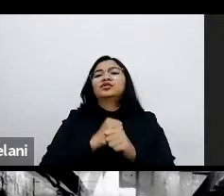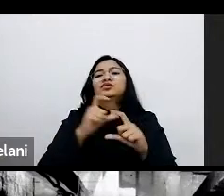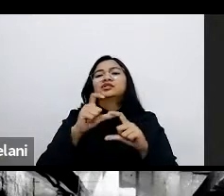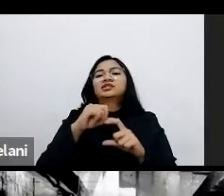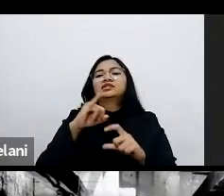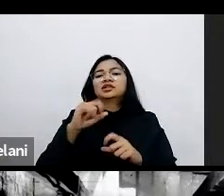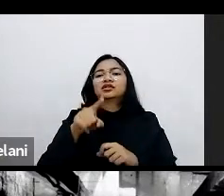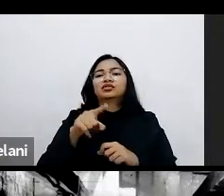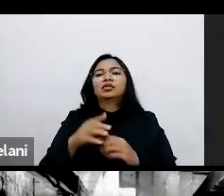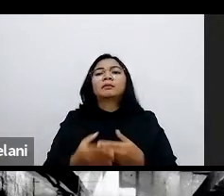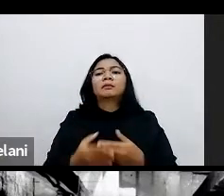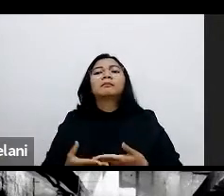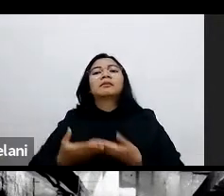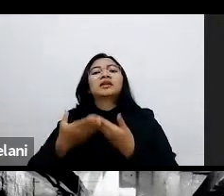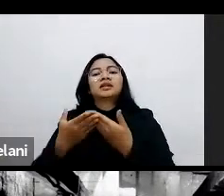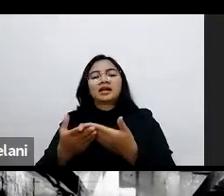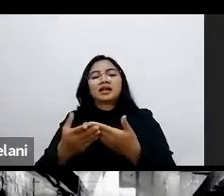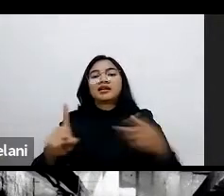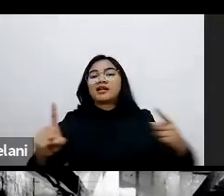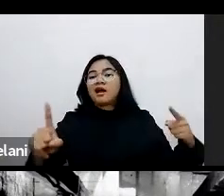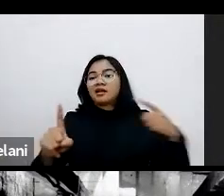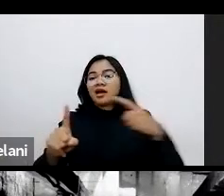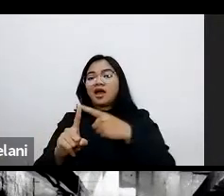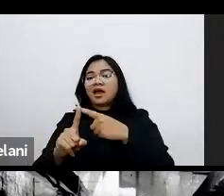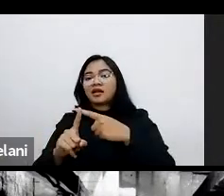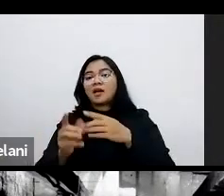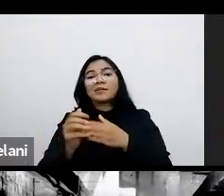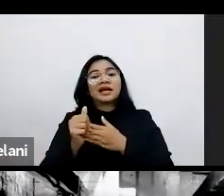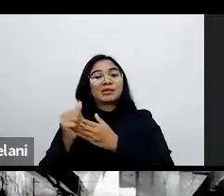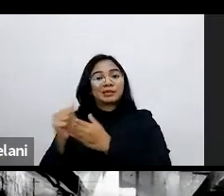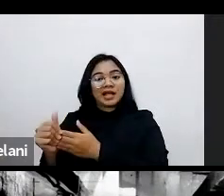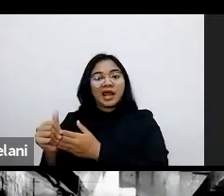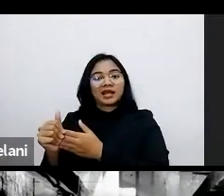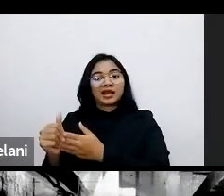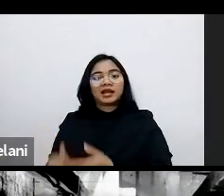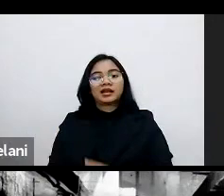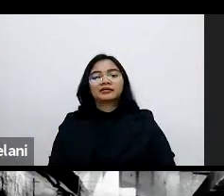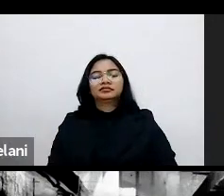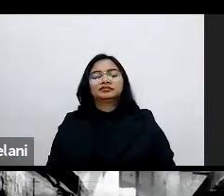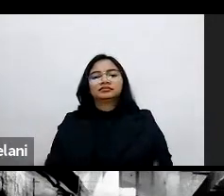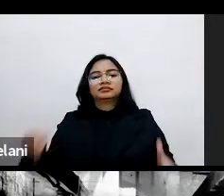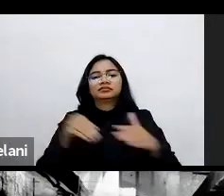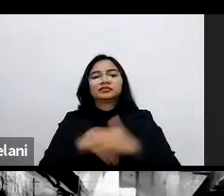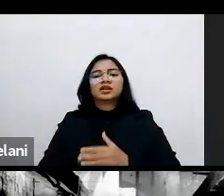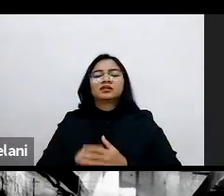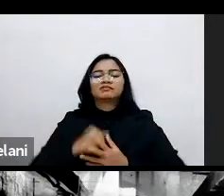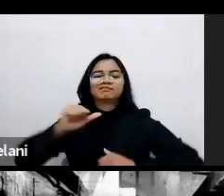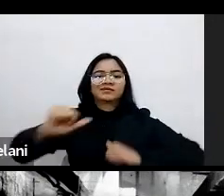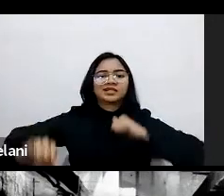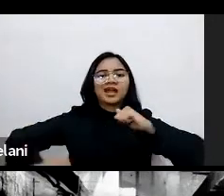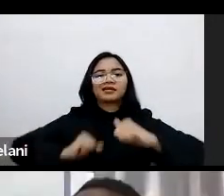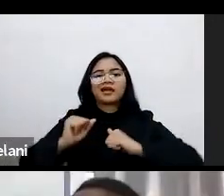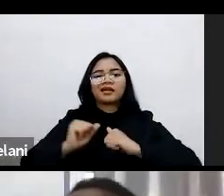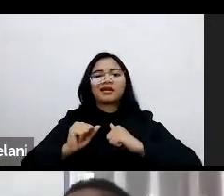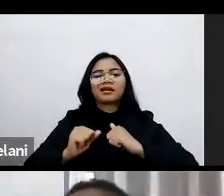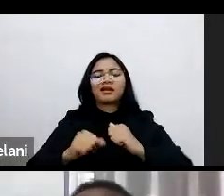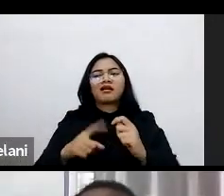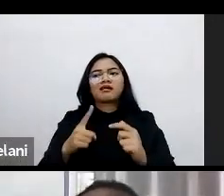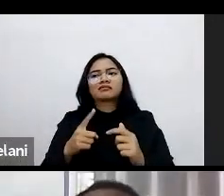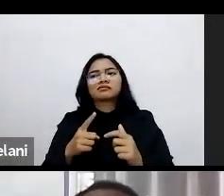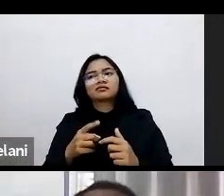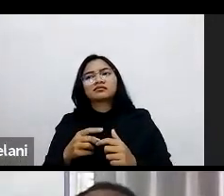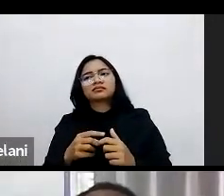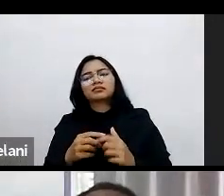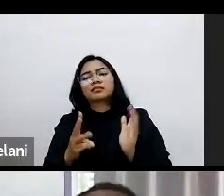memberikan arahan gitu ya, pembinaan gitu dalam kegiatan atau bidang akademik maupun moral